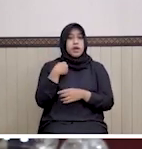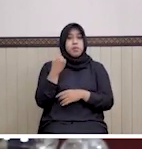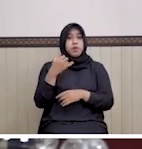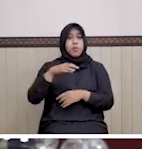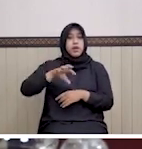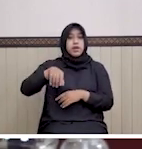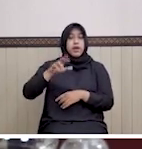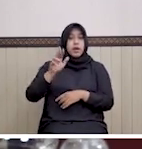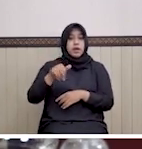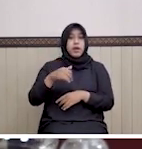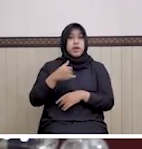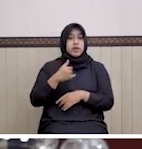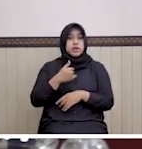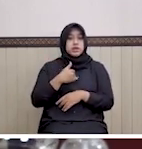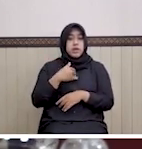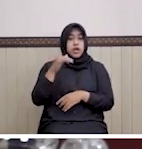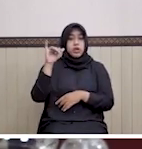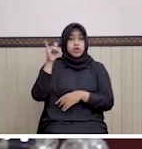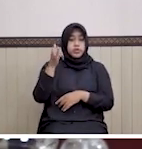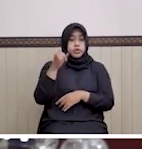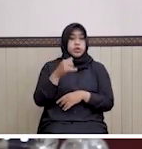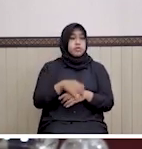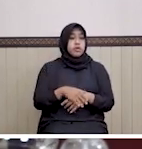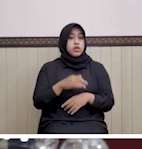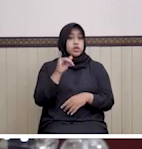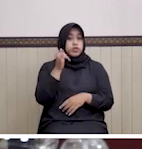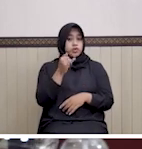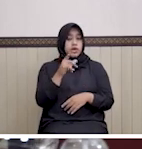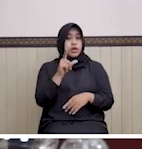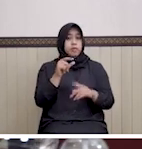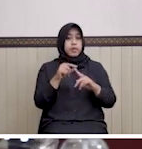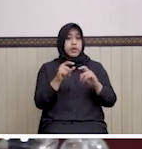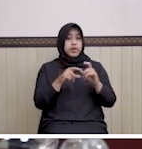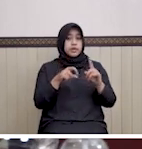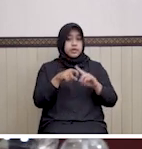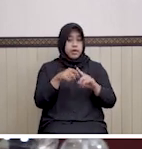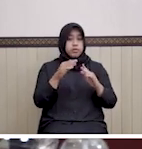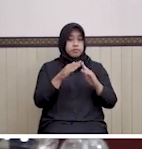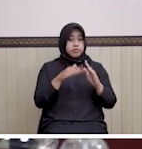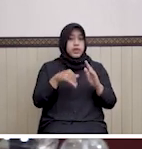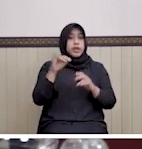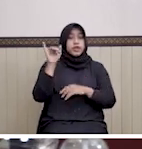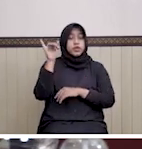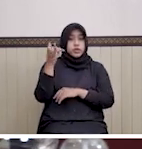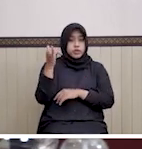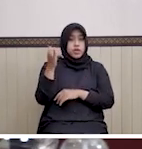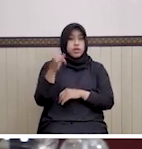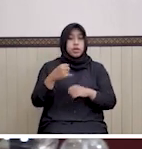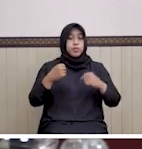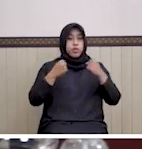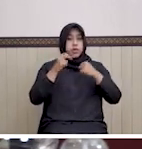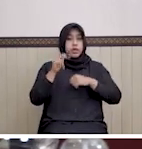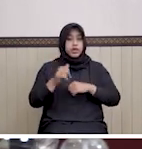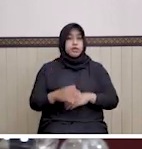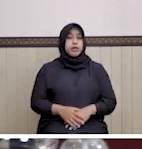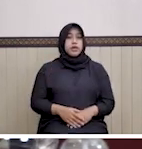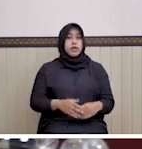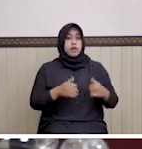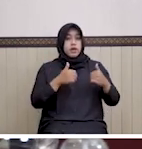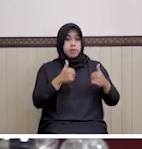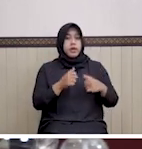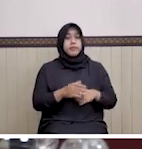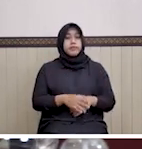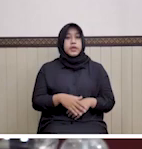yaitu yang saya yang di Jogja di Jogja nih kebenarannya pestanya di Jogja Jadi lebih lebih kuat emang emang hebat